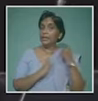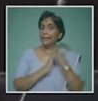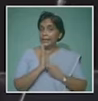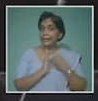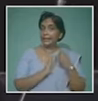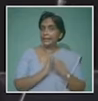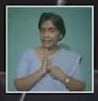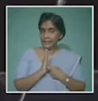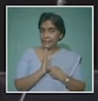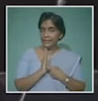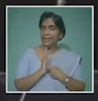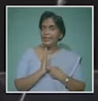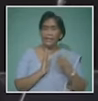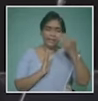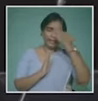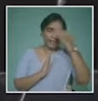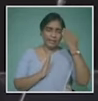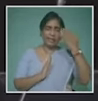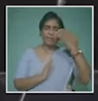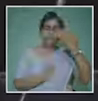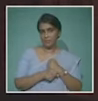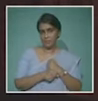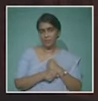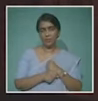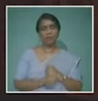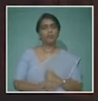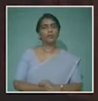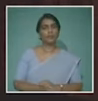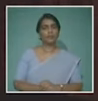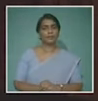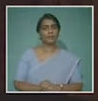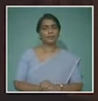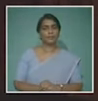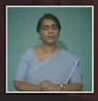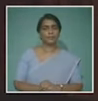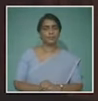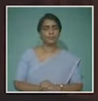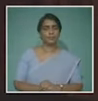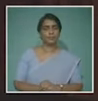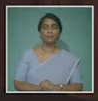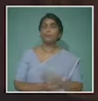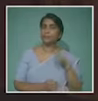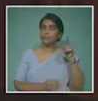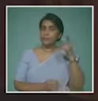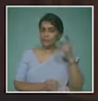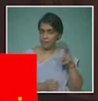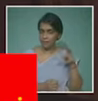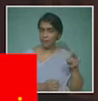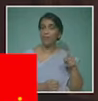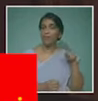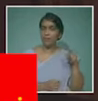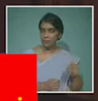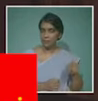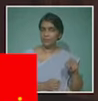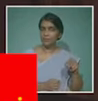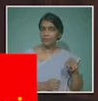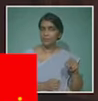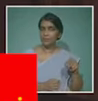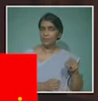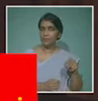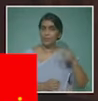இருக்கிறார்கள். அவர்களையும் அவசரமாக விடுதலை செய்யப்பட வேண்டும். இந்த இடைக்கால வரவு செலவு திட்டத்திலும் நாம் பார்க்கின்றோம்,